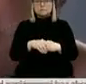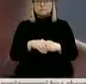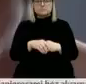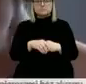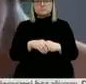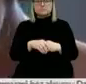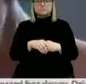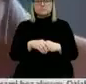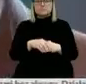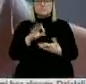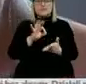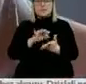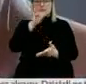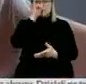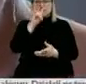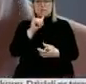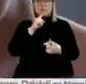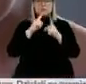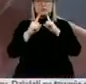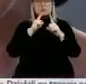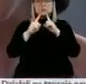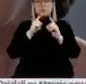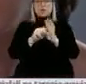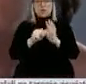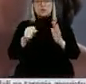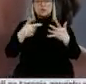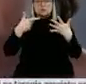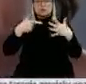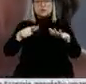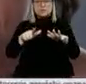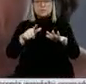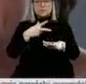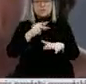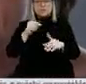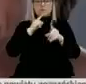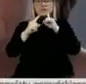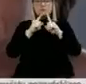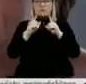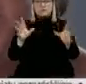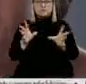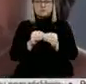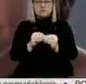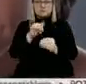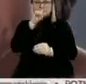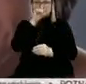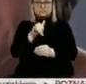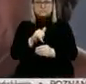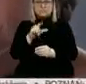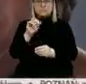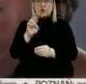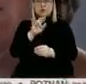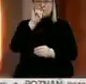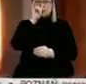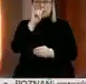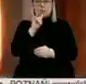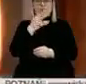Nawet nie mogliśmy rozmawiać od siedmiu tygodni. Nie rozmawialiśmy ze sobą. Piotr nie mógł mówić po tej chemii.